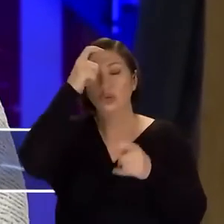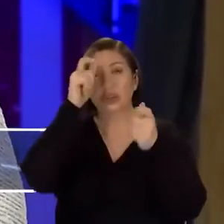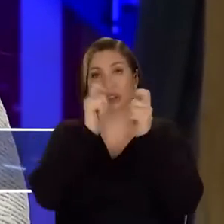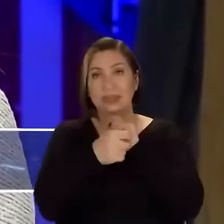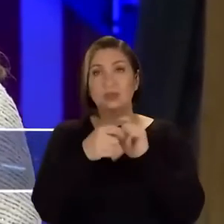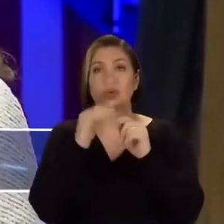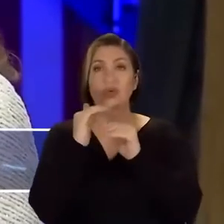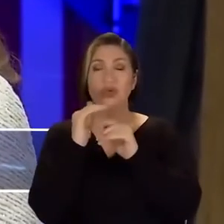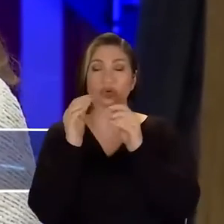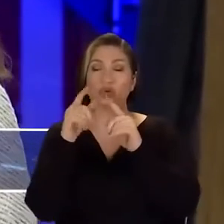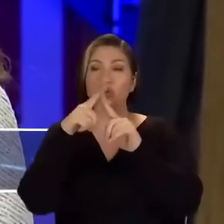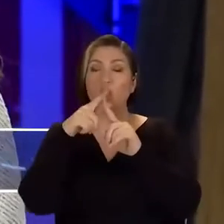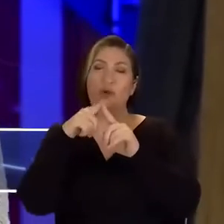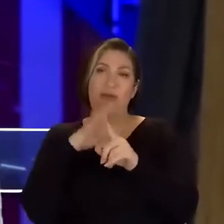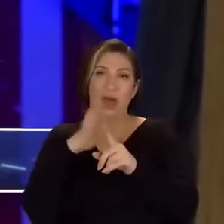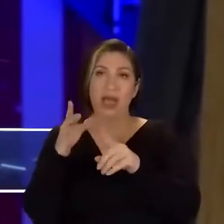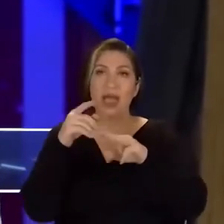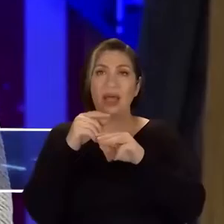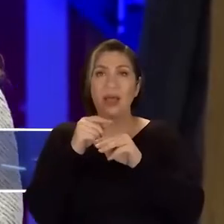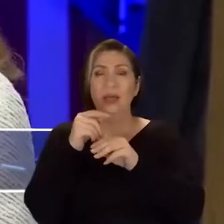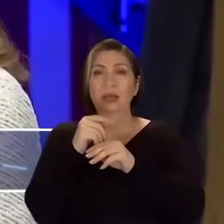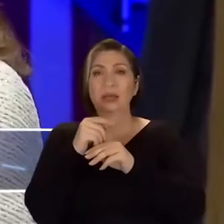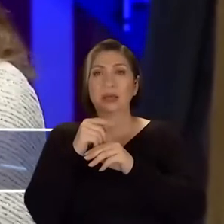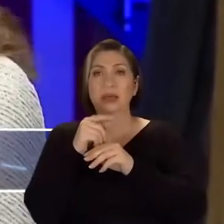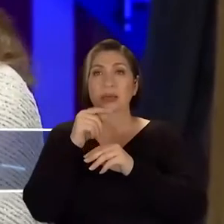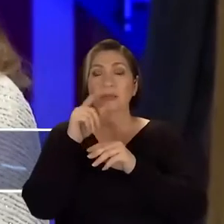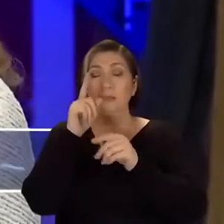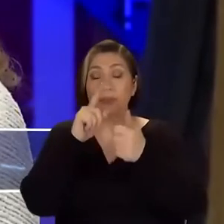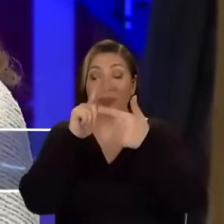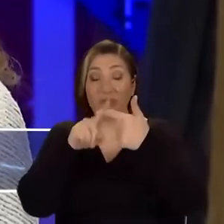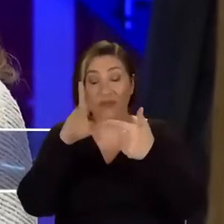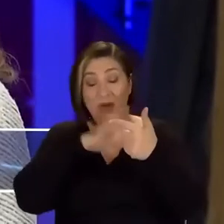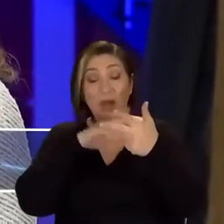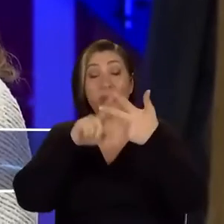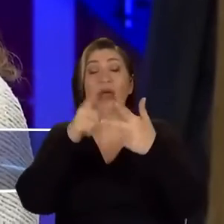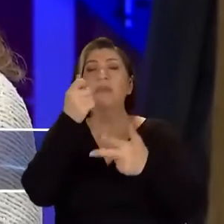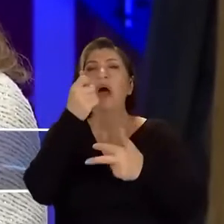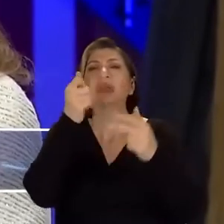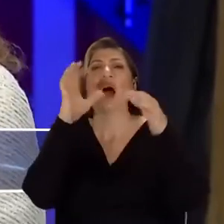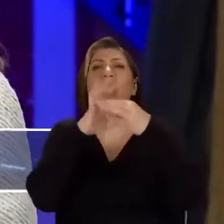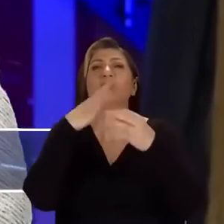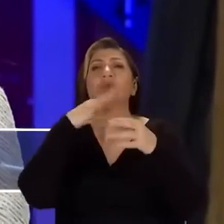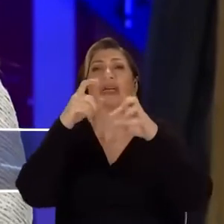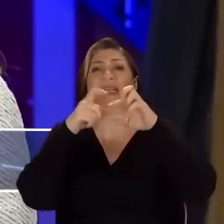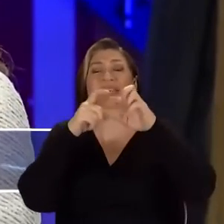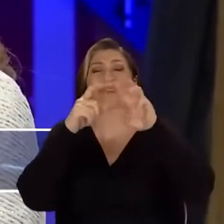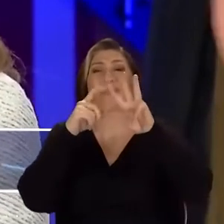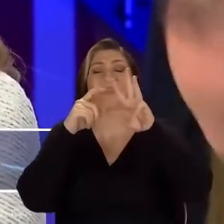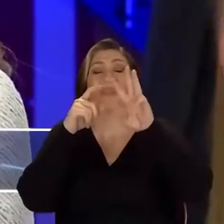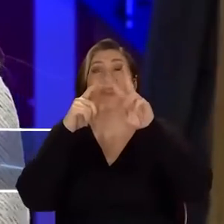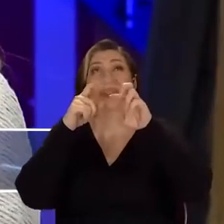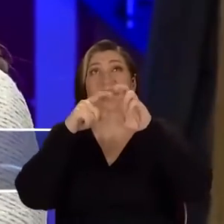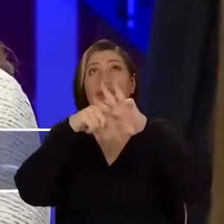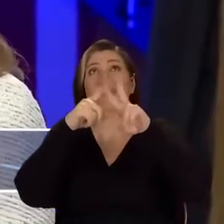çevirdiğimiz token'lar var. Asset equity token'lar var. Bir de hiç parasal değeri olmayan kripto paralar olan reward token'lar var. Yani